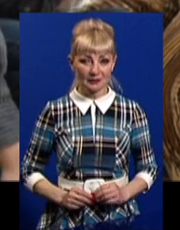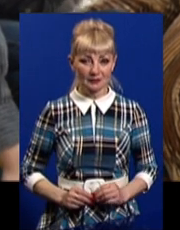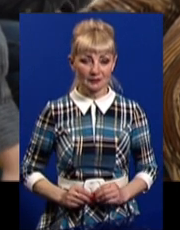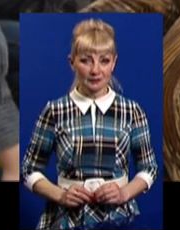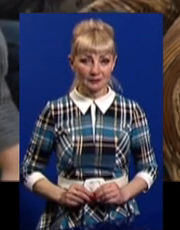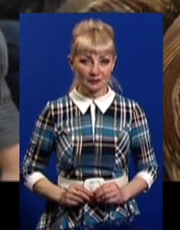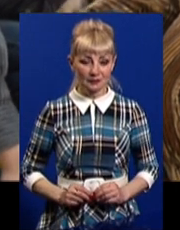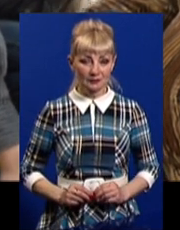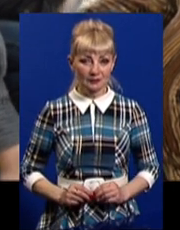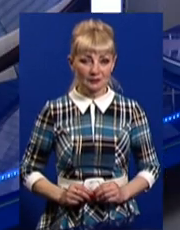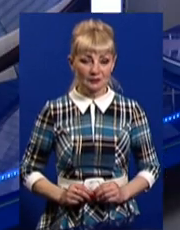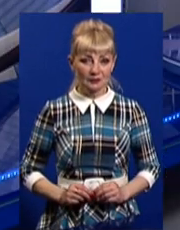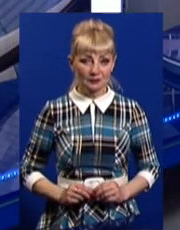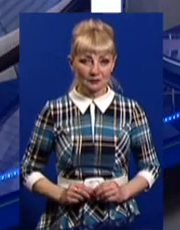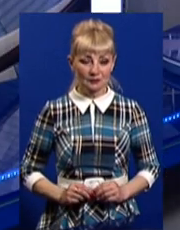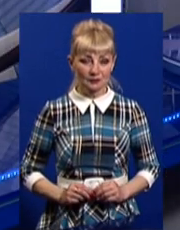ЮАХарків.